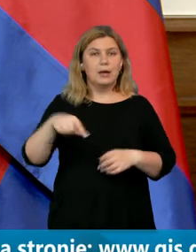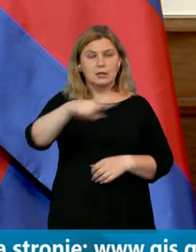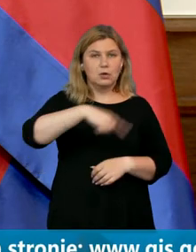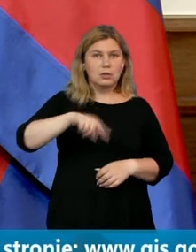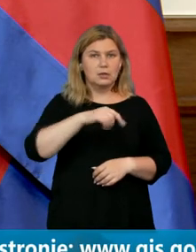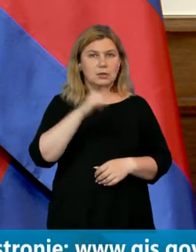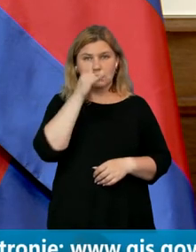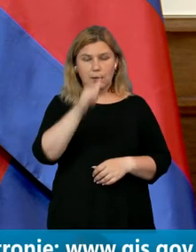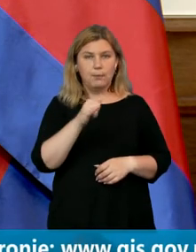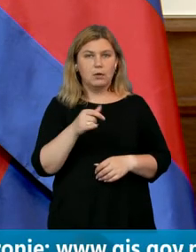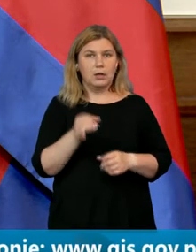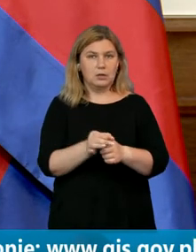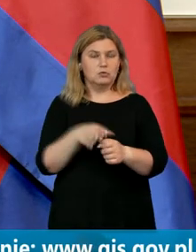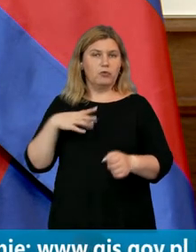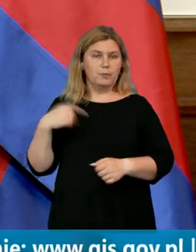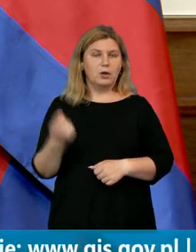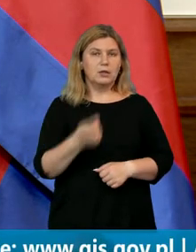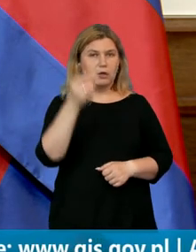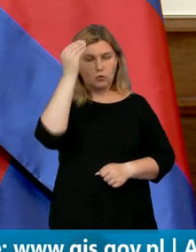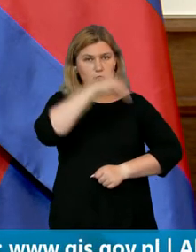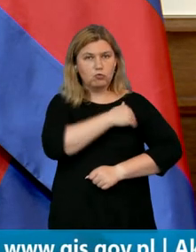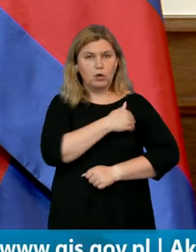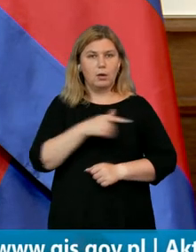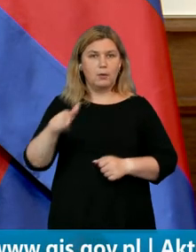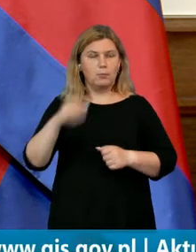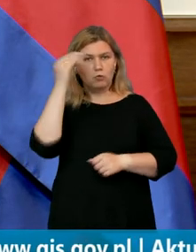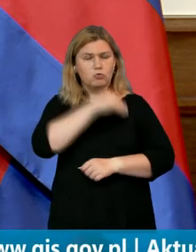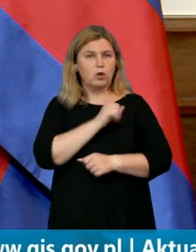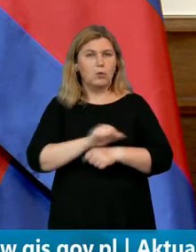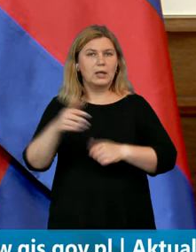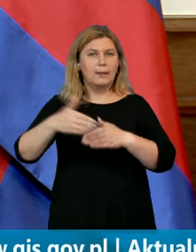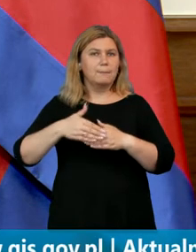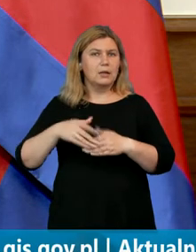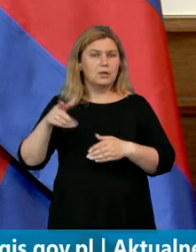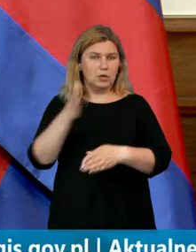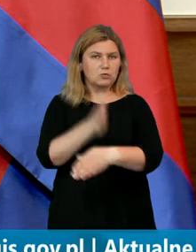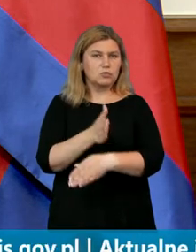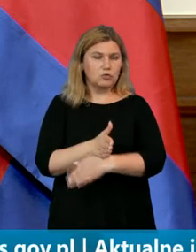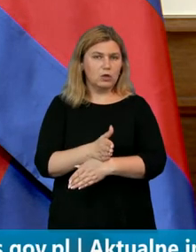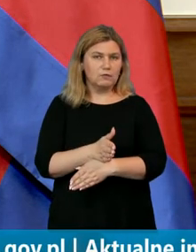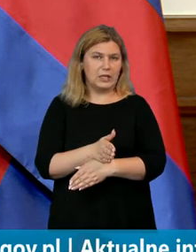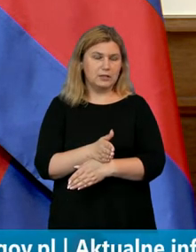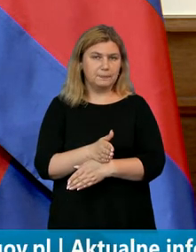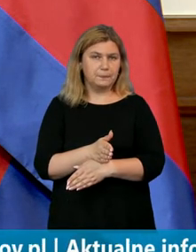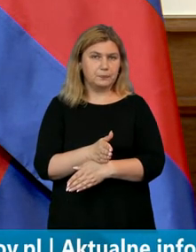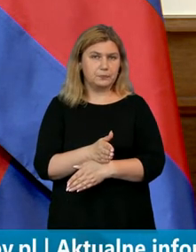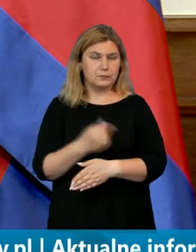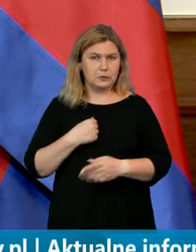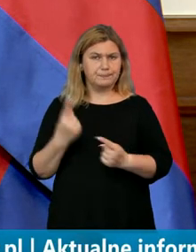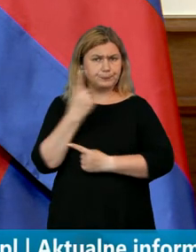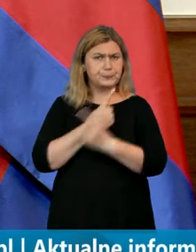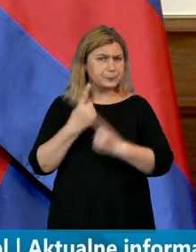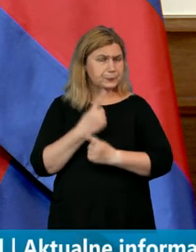bardzo mają możliwość nawet rozpędzenia się w kierunku szkoły, bo szkoła jest przy samym skrzyżowaniu, więc wydaje mi się,